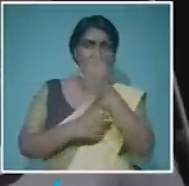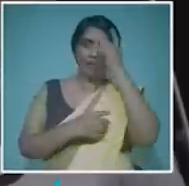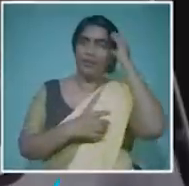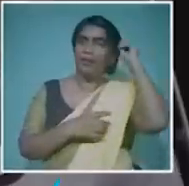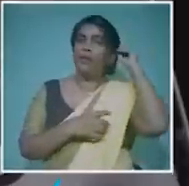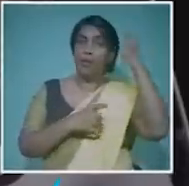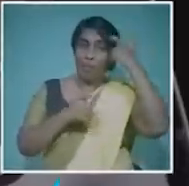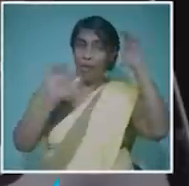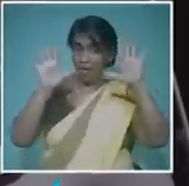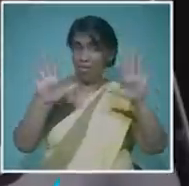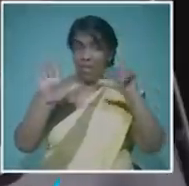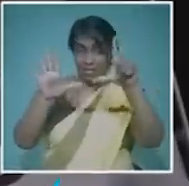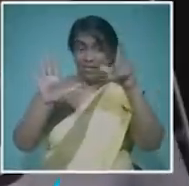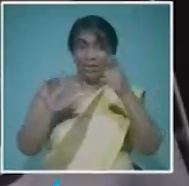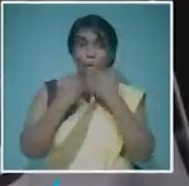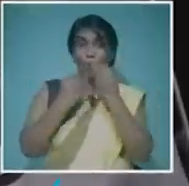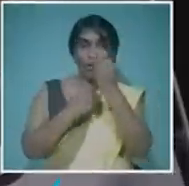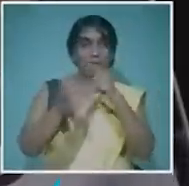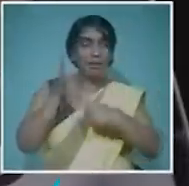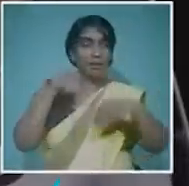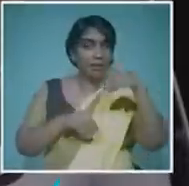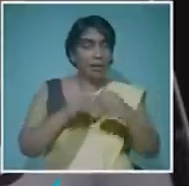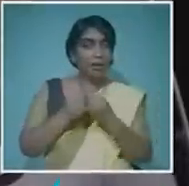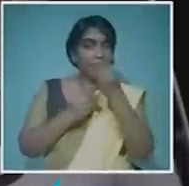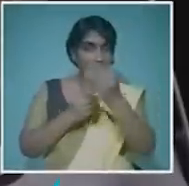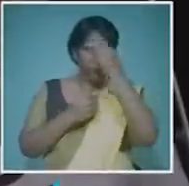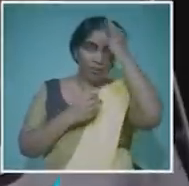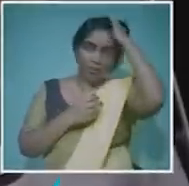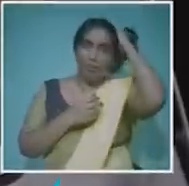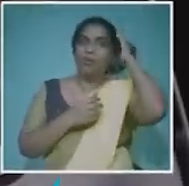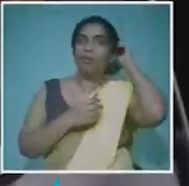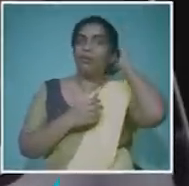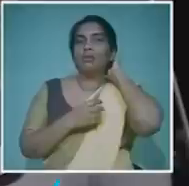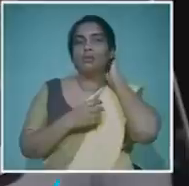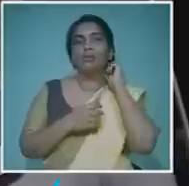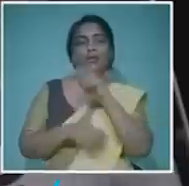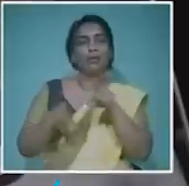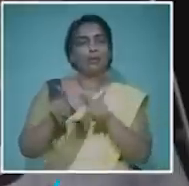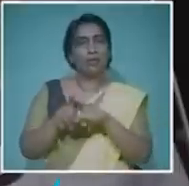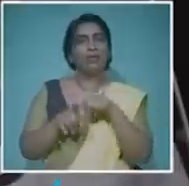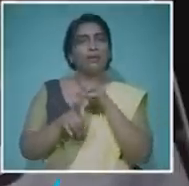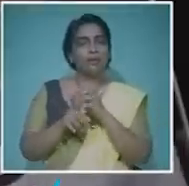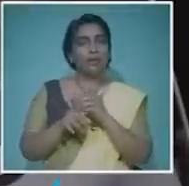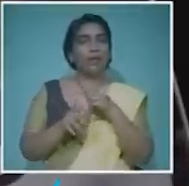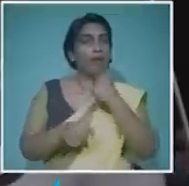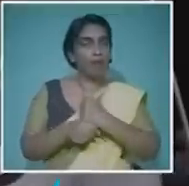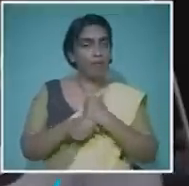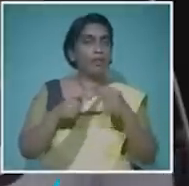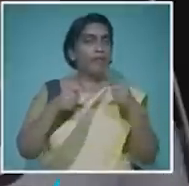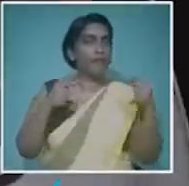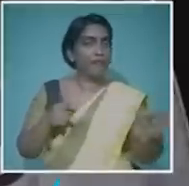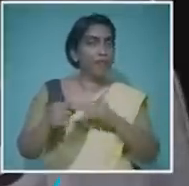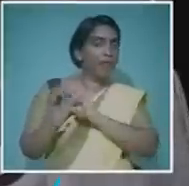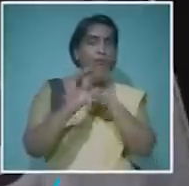ඒ මොලහතානෝ දීලා තියෙන උපදේශයට අනුව අවශ්‍ය ඡන්ද ටික ලැබෙන විදියට තමයි ඒක සංයුතිය හදලා තියෙන්නේ. ඒ නිසා තමයි මේ ආණ්ඩු පක්ෂේ ඉඳලා විපක්ෂයට